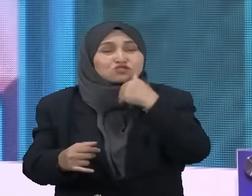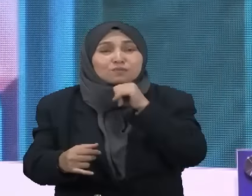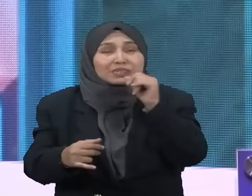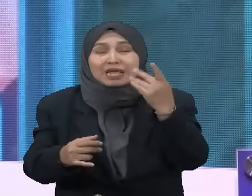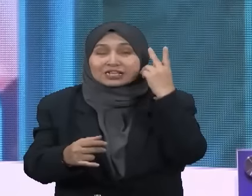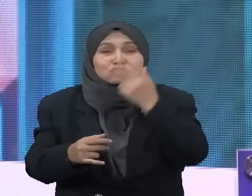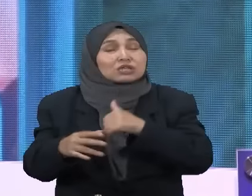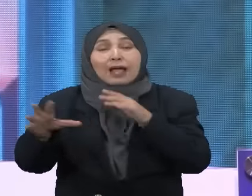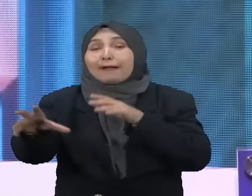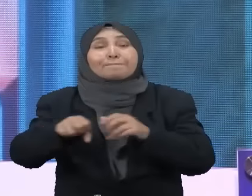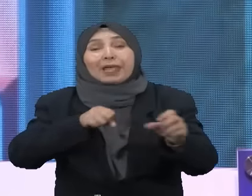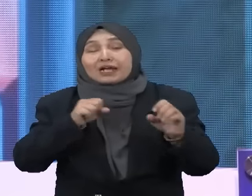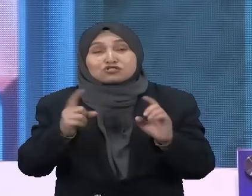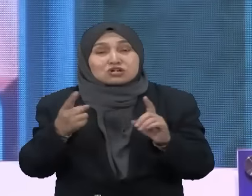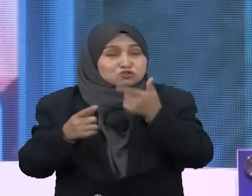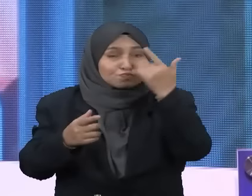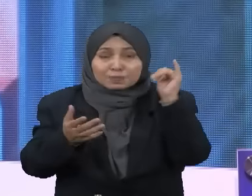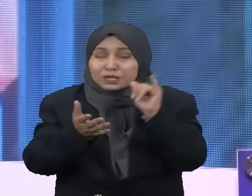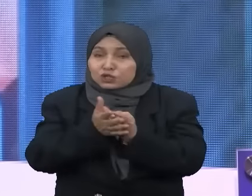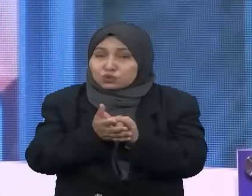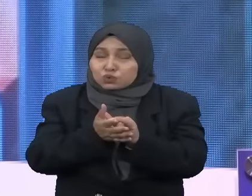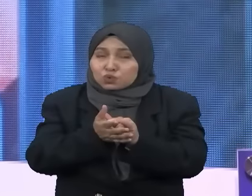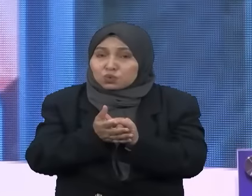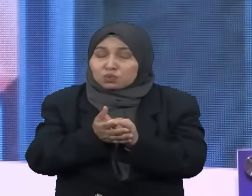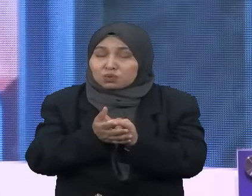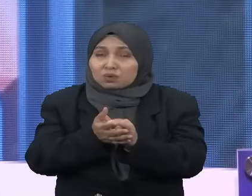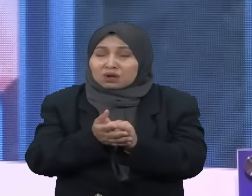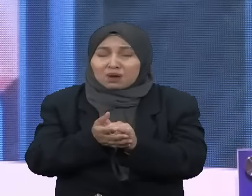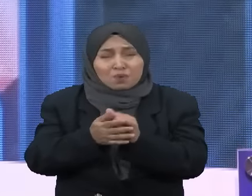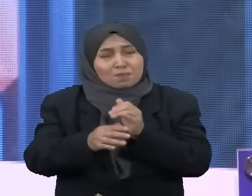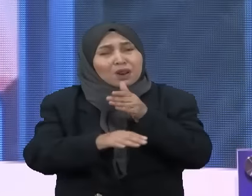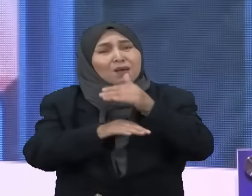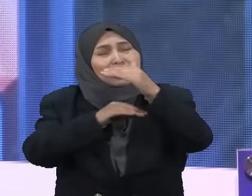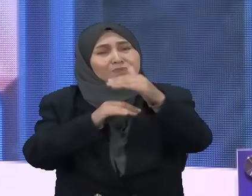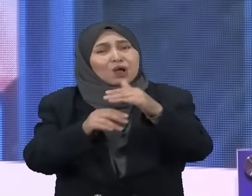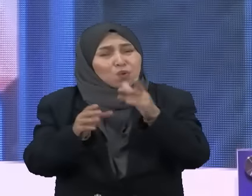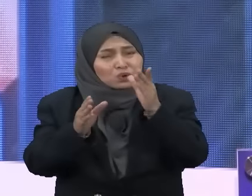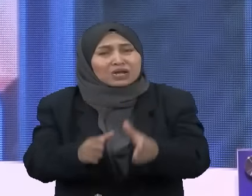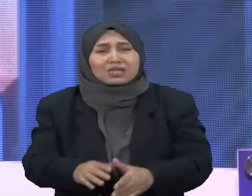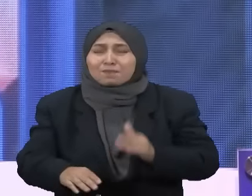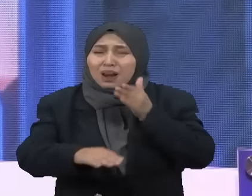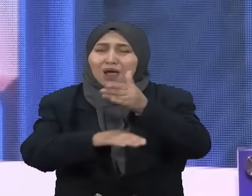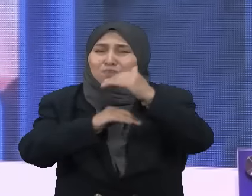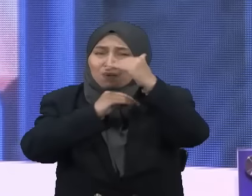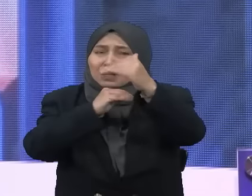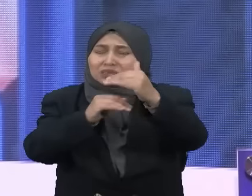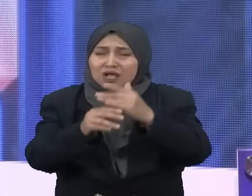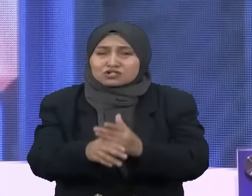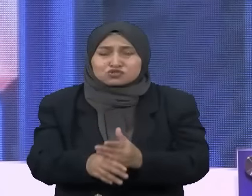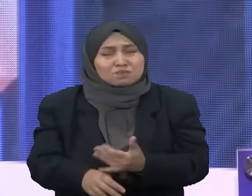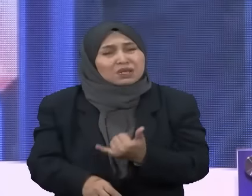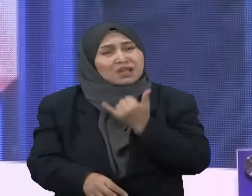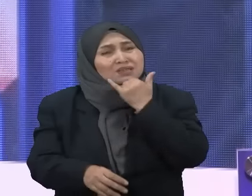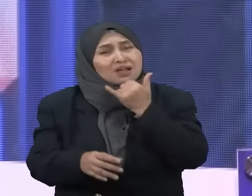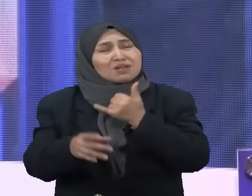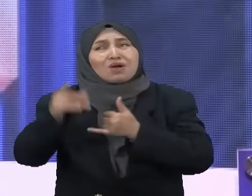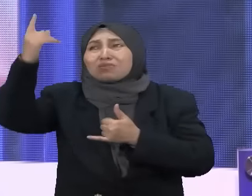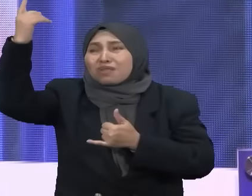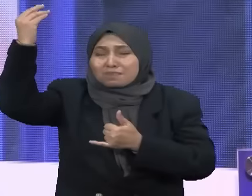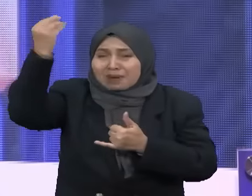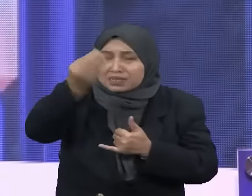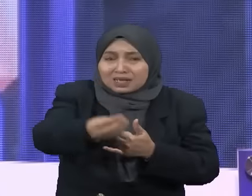ke, kamu ambil je. Sebab tu bal antum qaumun musrifun. Kamu ini orang yang sangat melampaui batas, menyalahi fitrah yang Allah berikan kepada kamu.